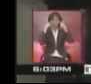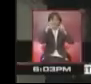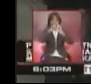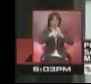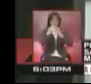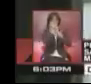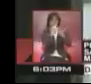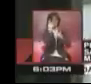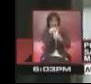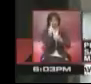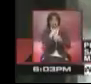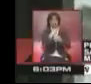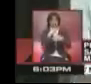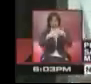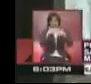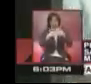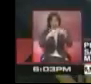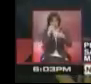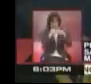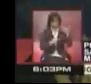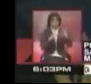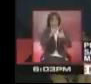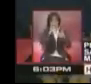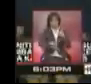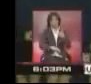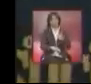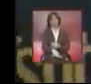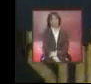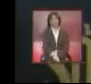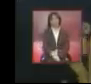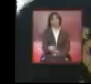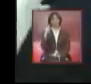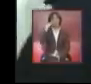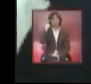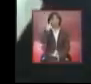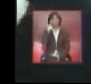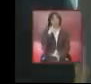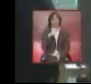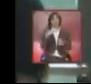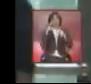ng otoridad oras na makumpleto ang mga detalye at ebidensya. Mon Gualvez, News 5.